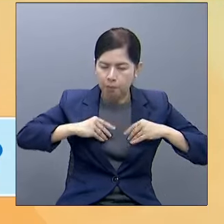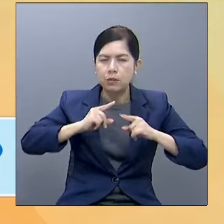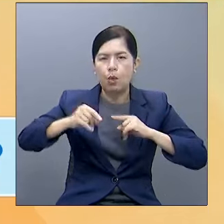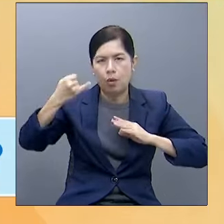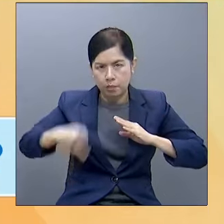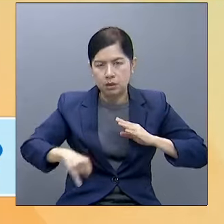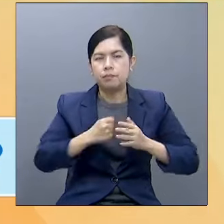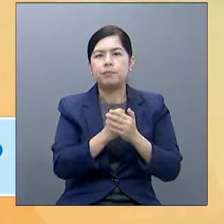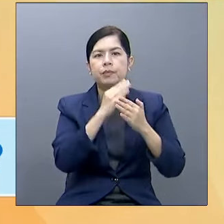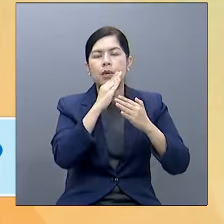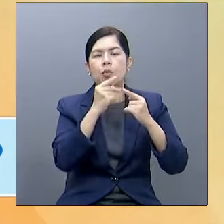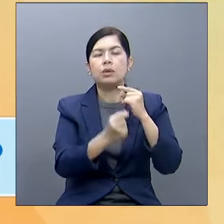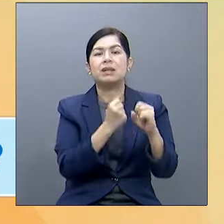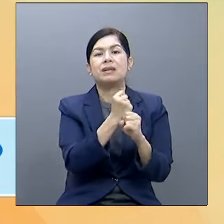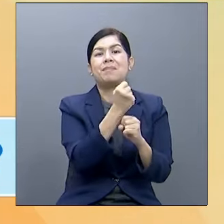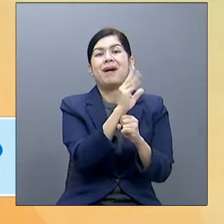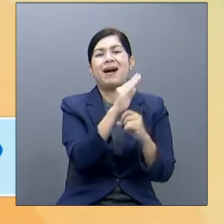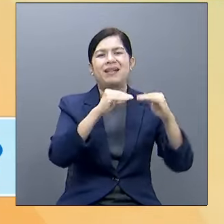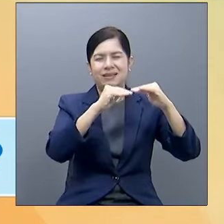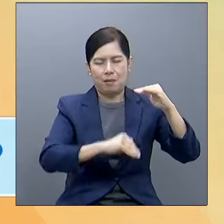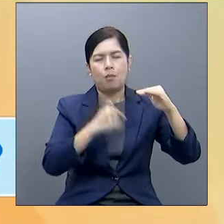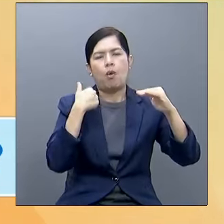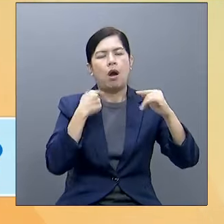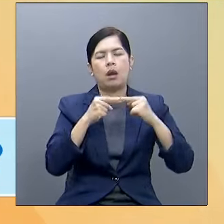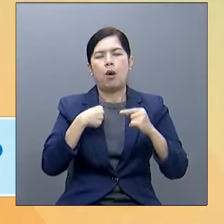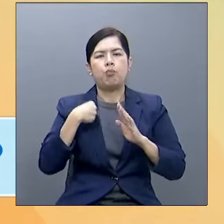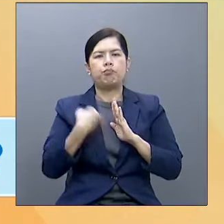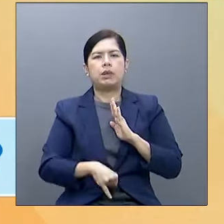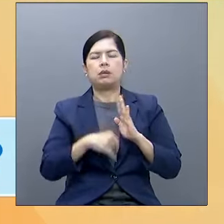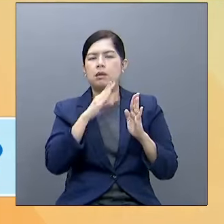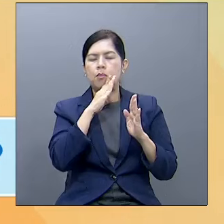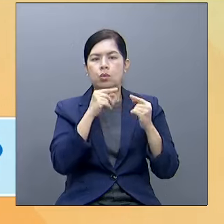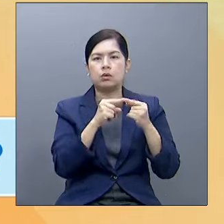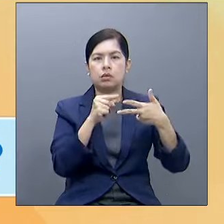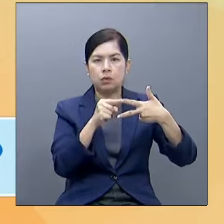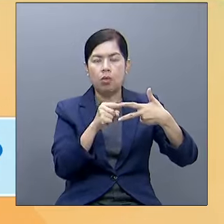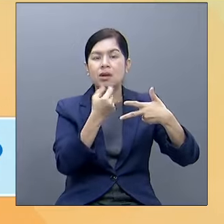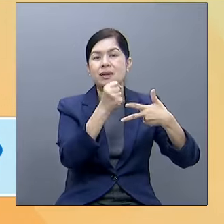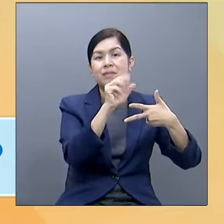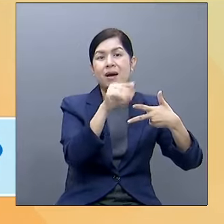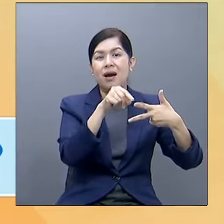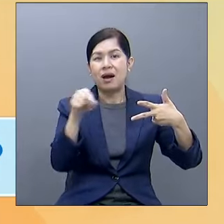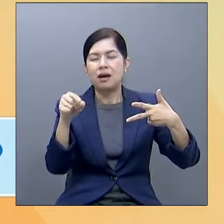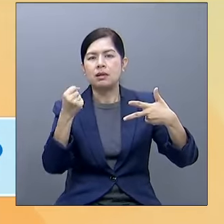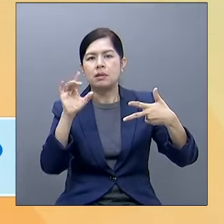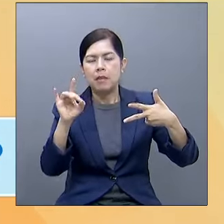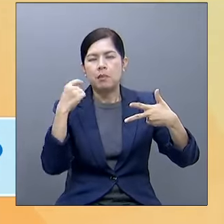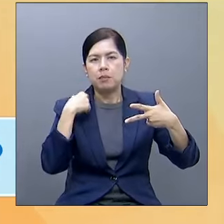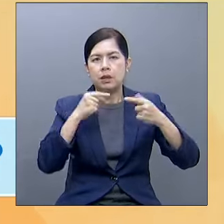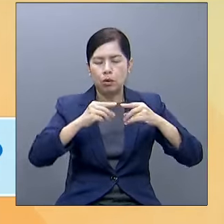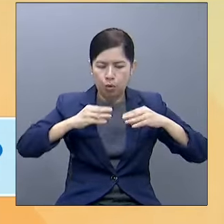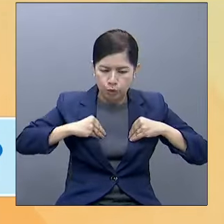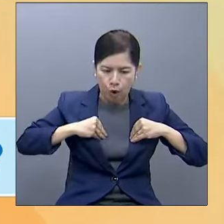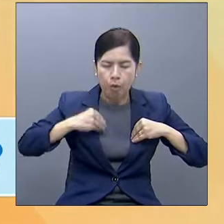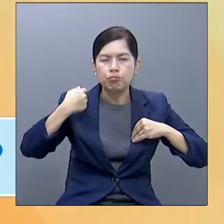าไม่ถึง15ผิดทุกกรณี แล้ว ถ้าเกิน15แบ่งเป็น2กรณี1ถ้าไม่ ยอมกับไม่ยอม ถ้ายอมก็จะผิด